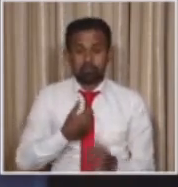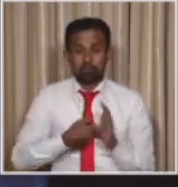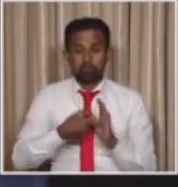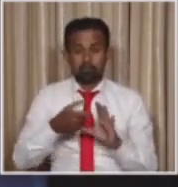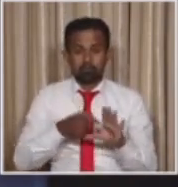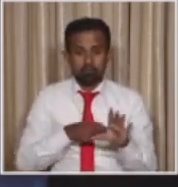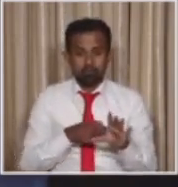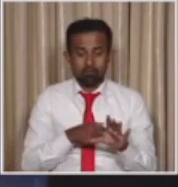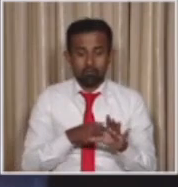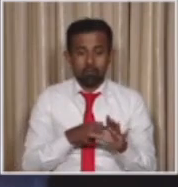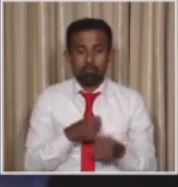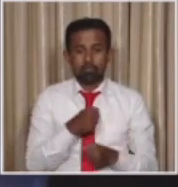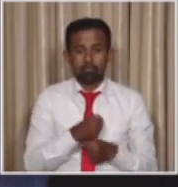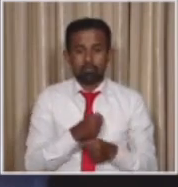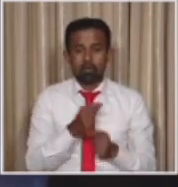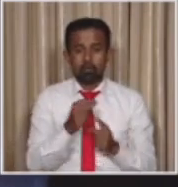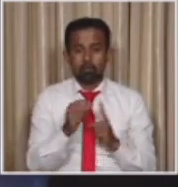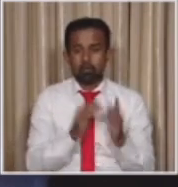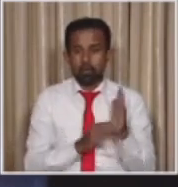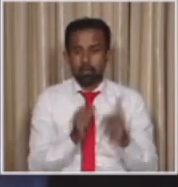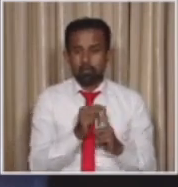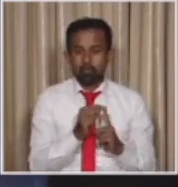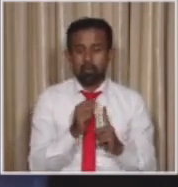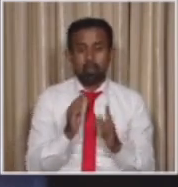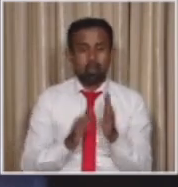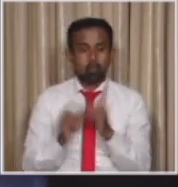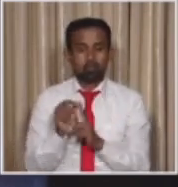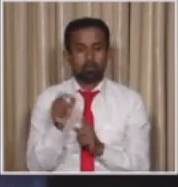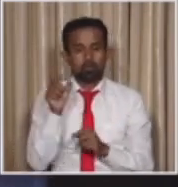කරන ආණ්ඩු පක්ෂයේ මන්ත්‍රීවරුන්ට ඇමතිවරුන්ට